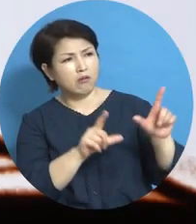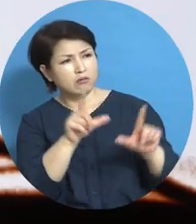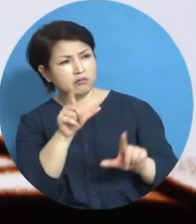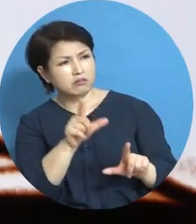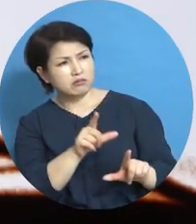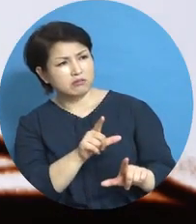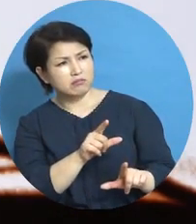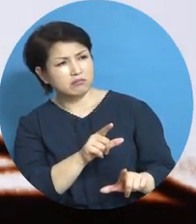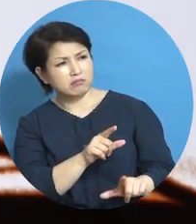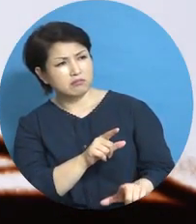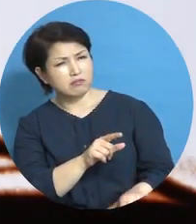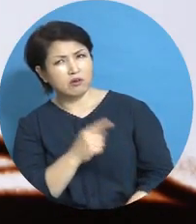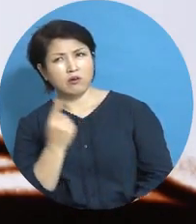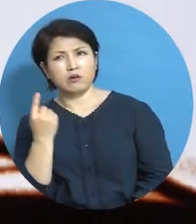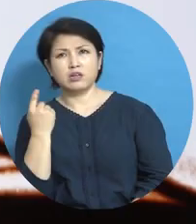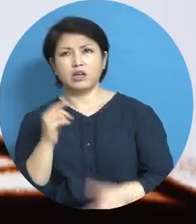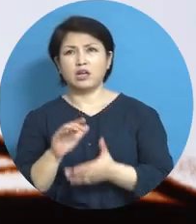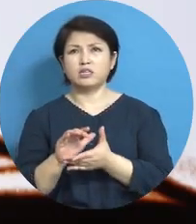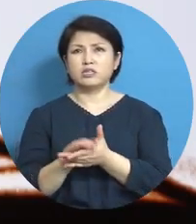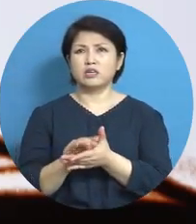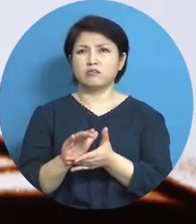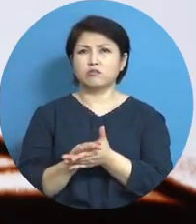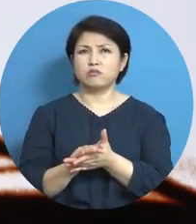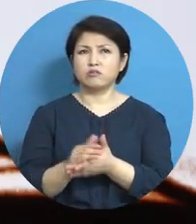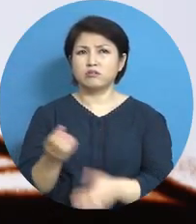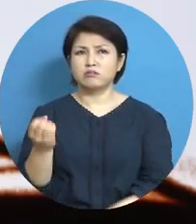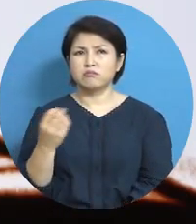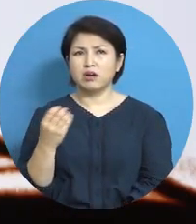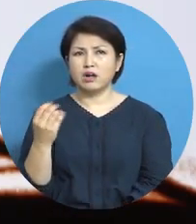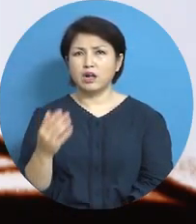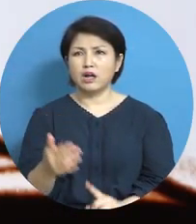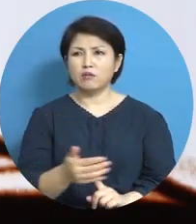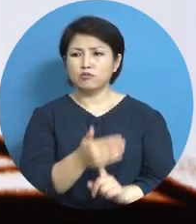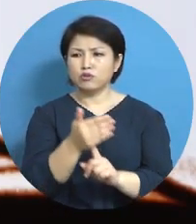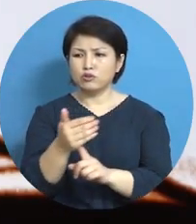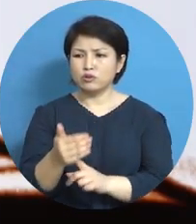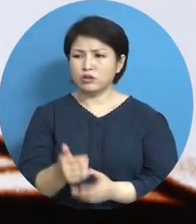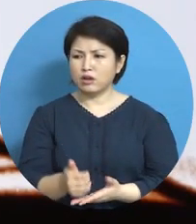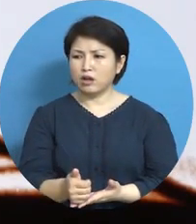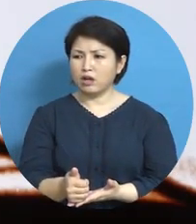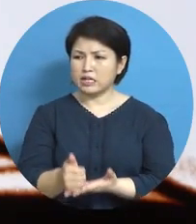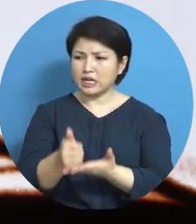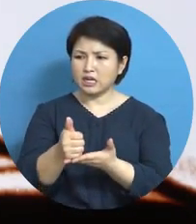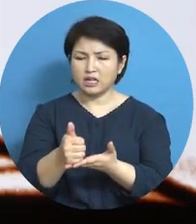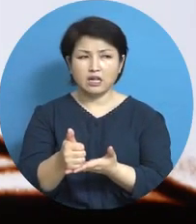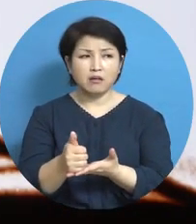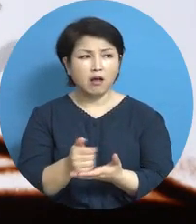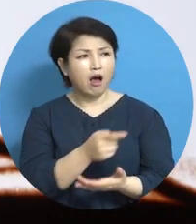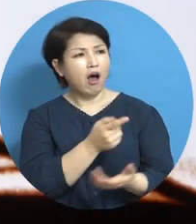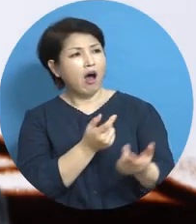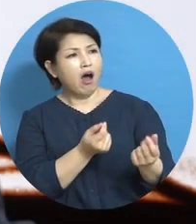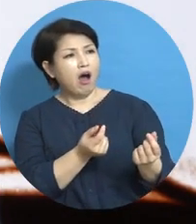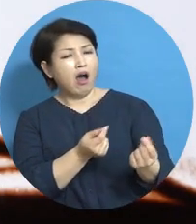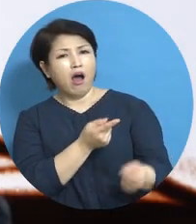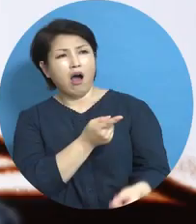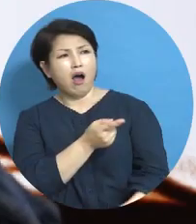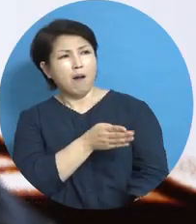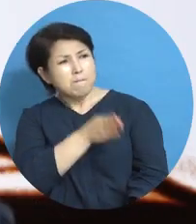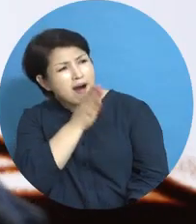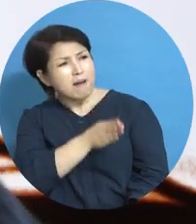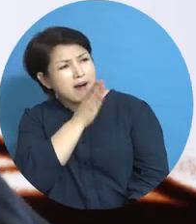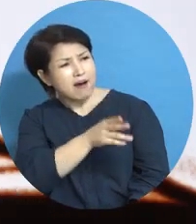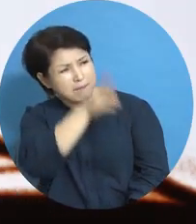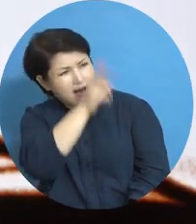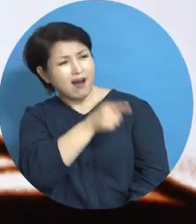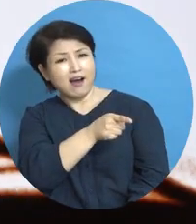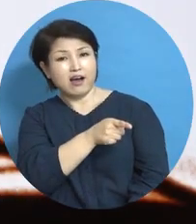봐도 어제 친구한테 들은 부처님 같아. 저분이 부처님이다. 이런